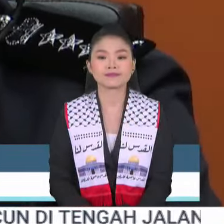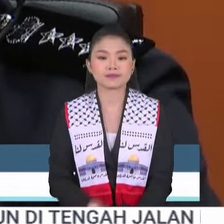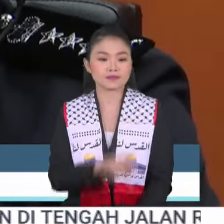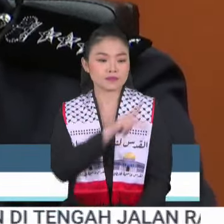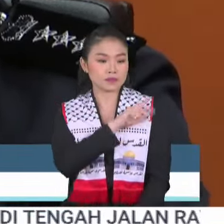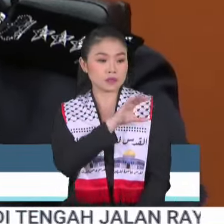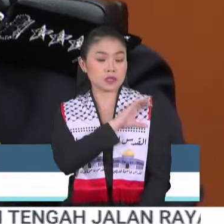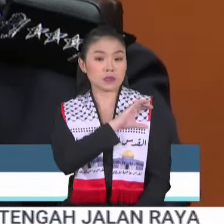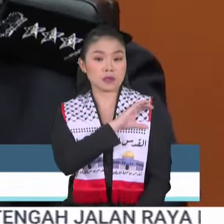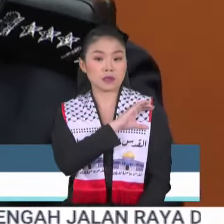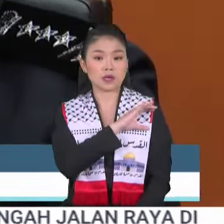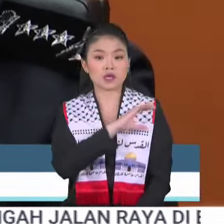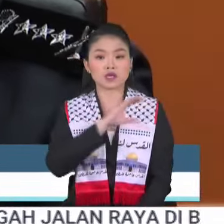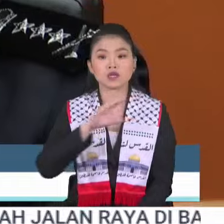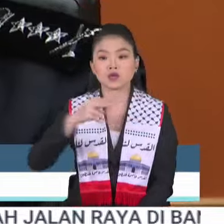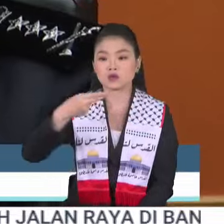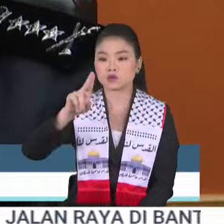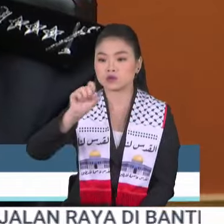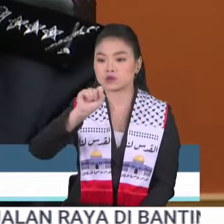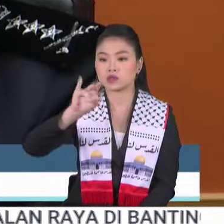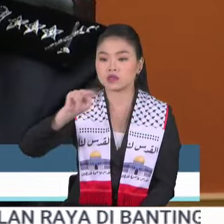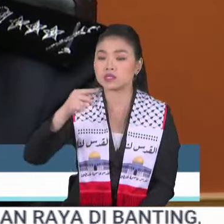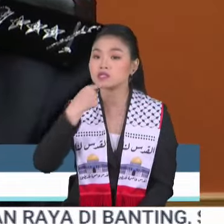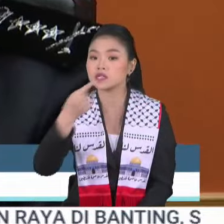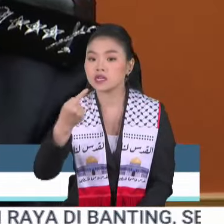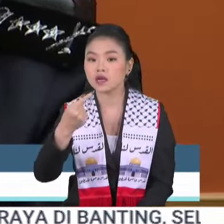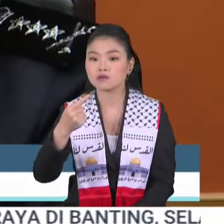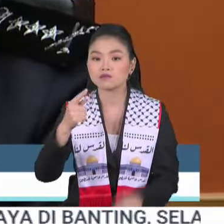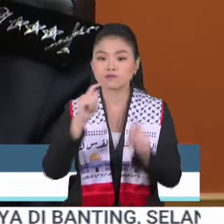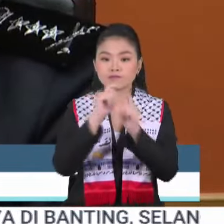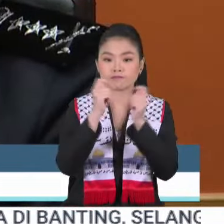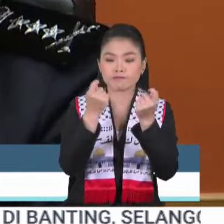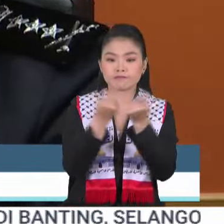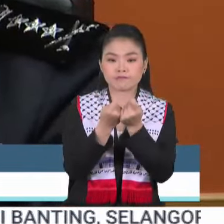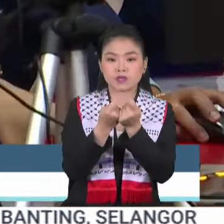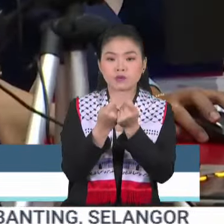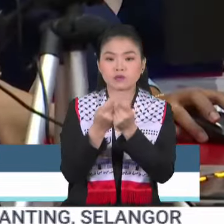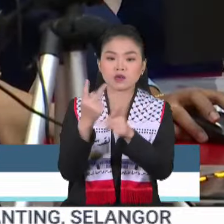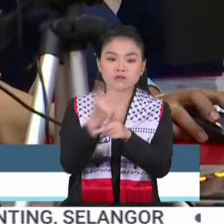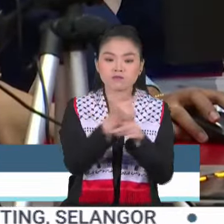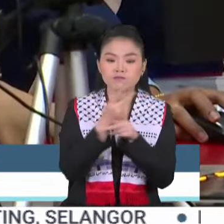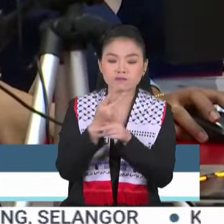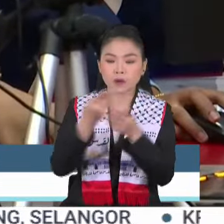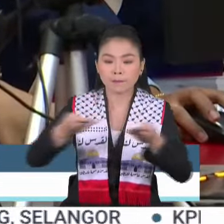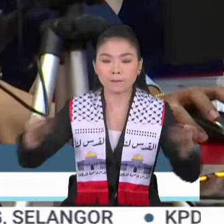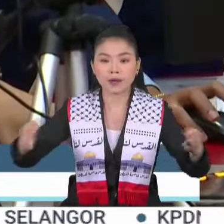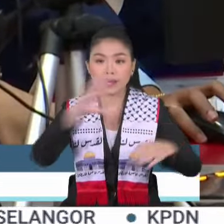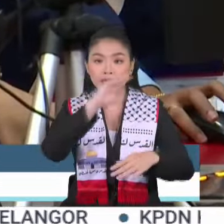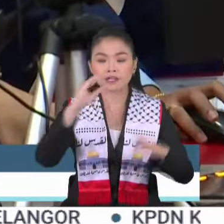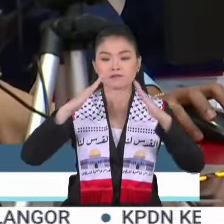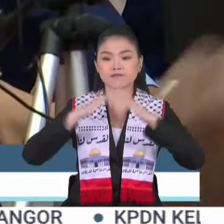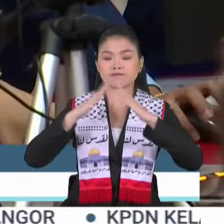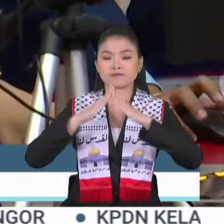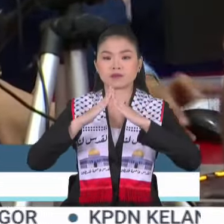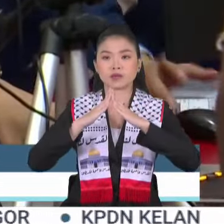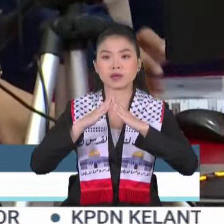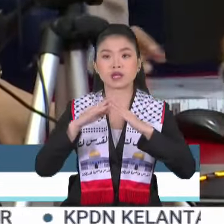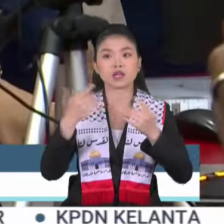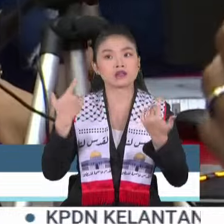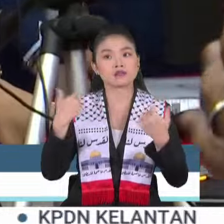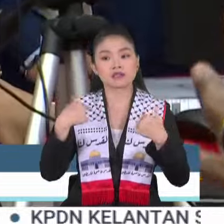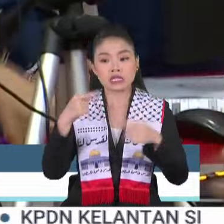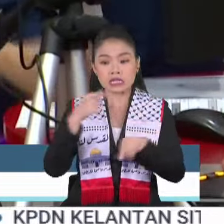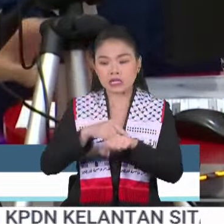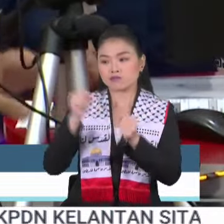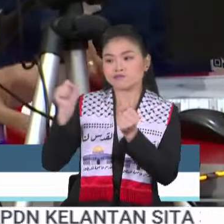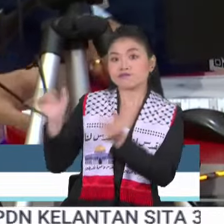Ketua Polis Selangor Datuk Husin Omar Khan berkata pihaknya terus memastikan kepentingan harta benda awam dan rumah persendirian yang ditinggalkan sempena cuti